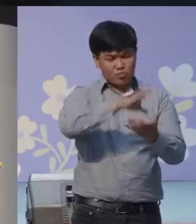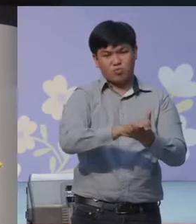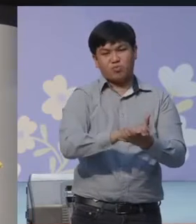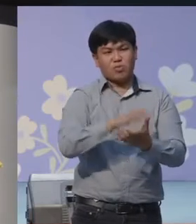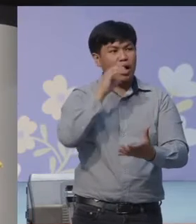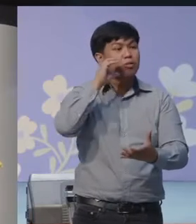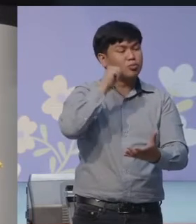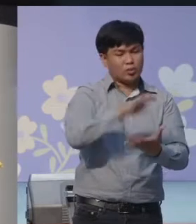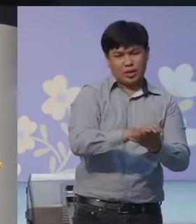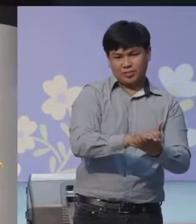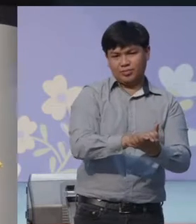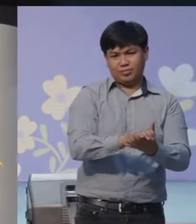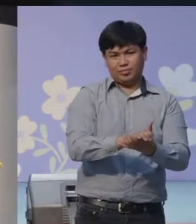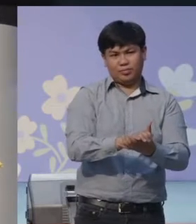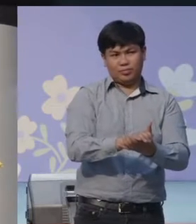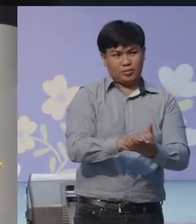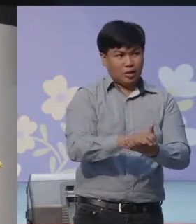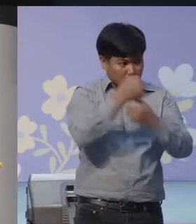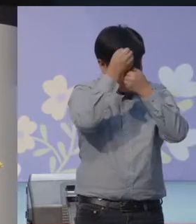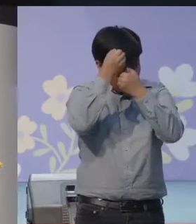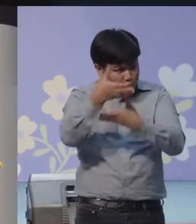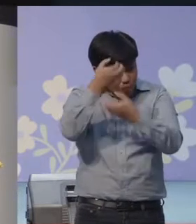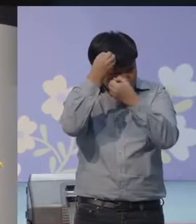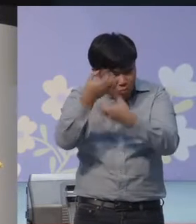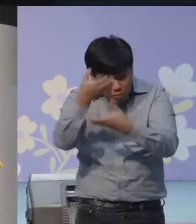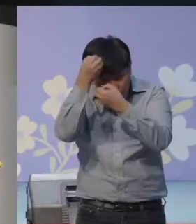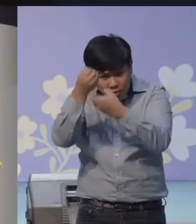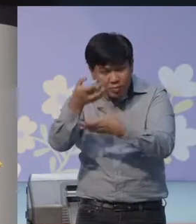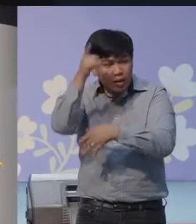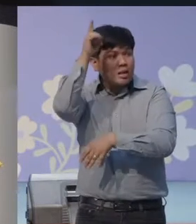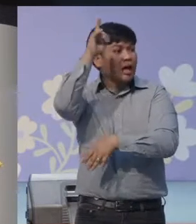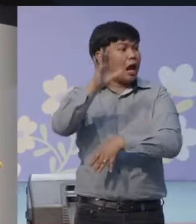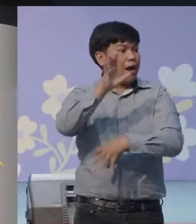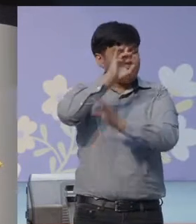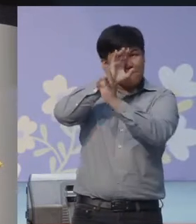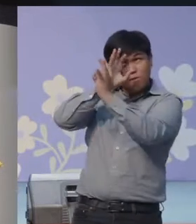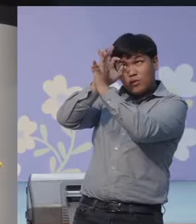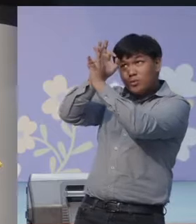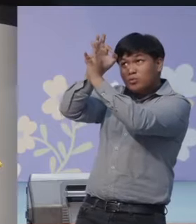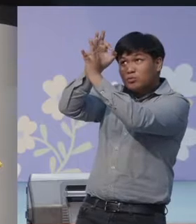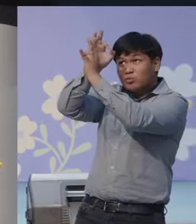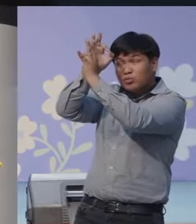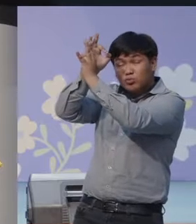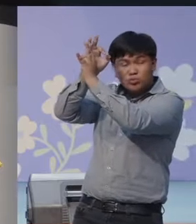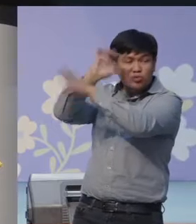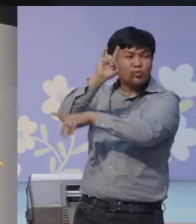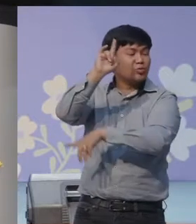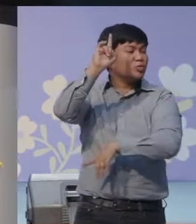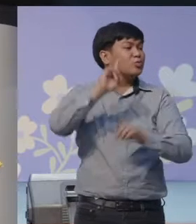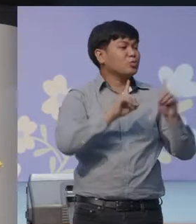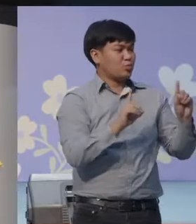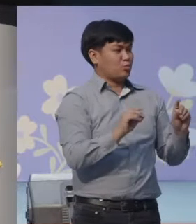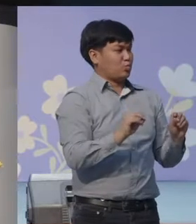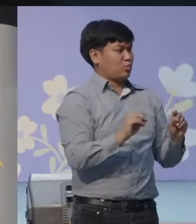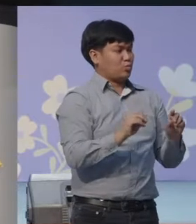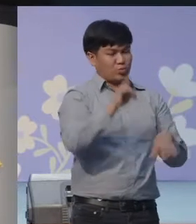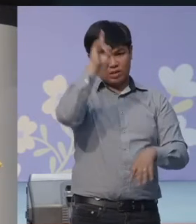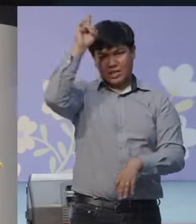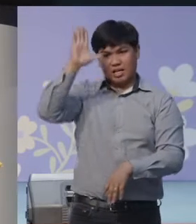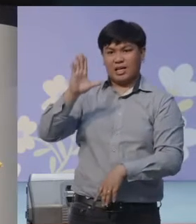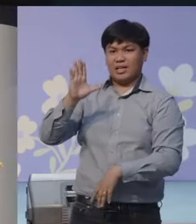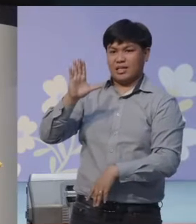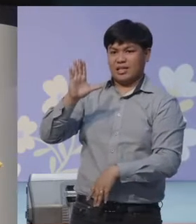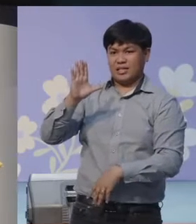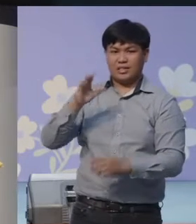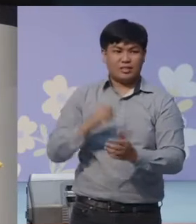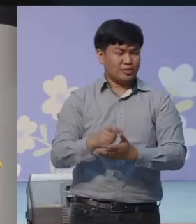naman sa mga dapat gawin ng isang mabuting Israelita. Makikita natin mamaya na pumupunta